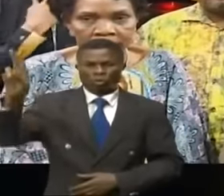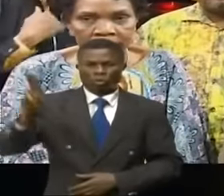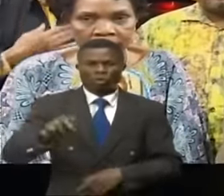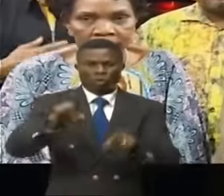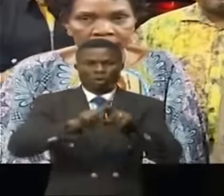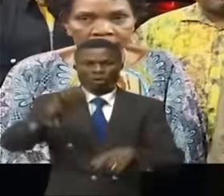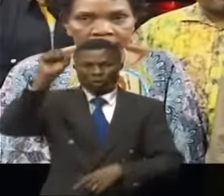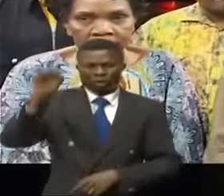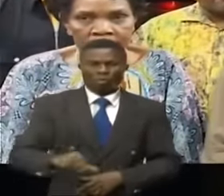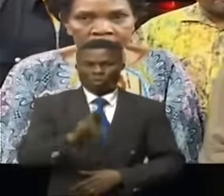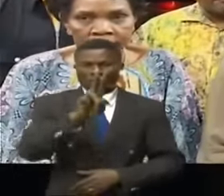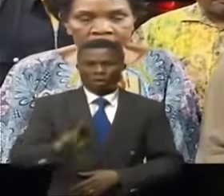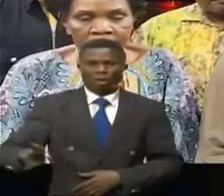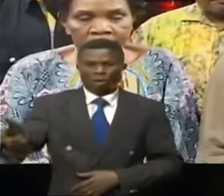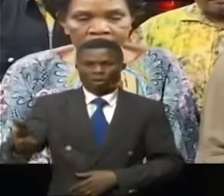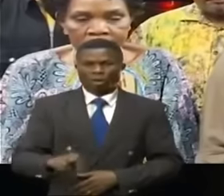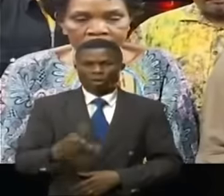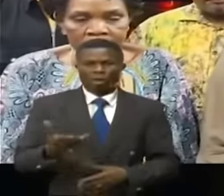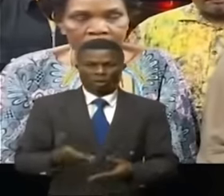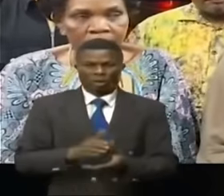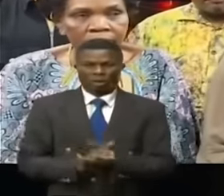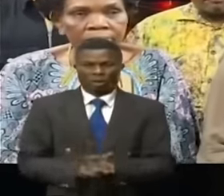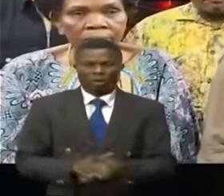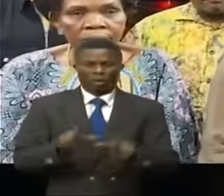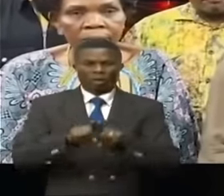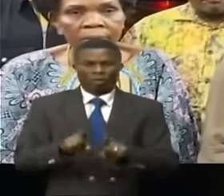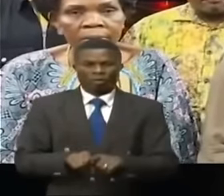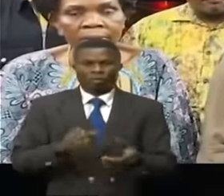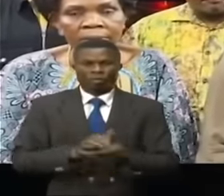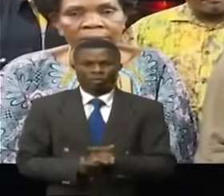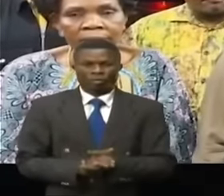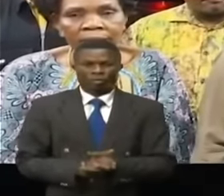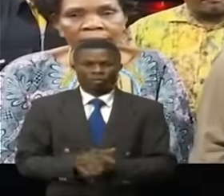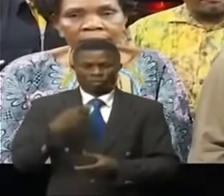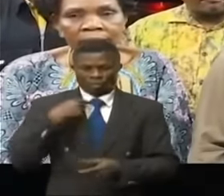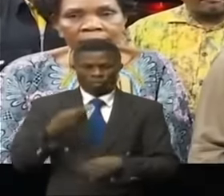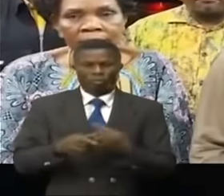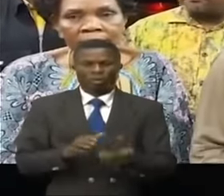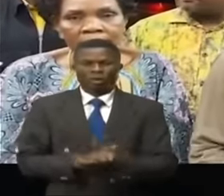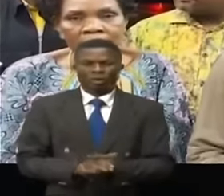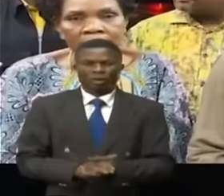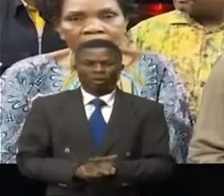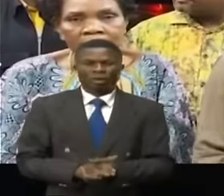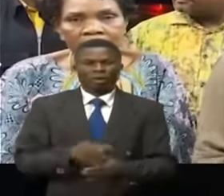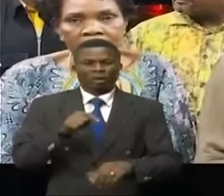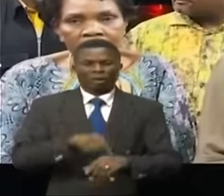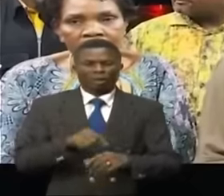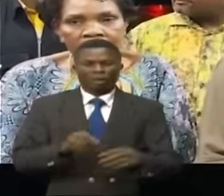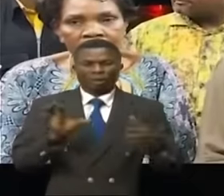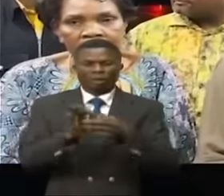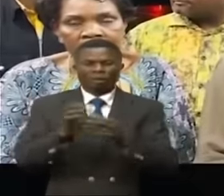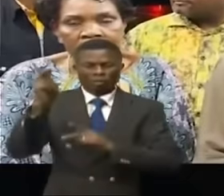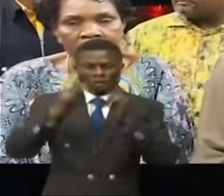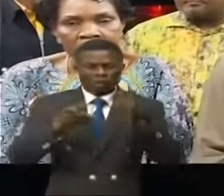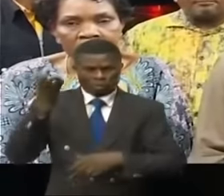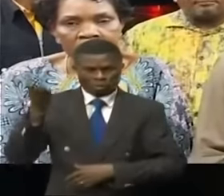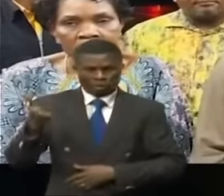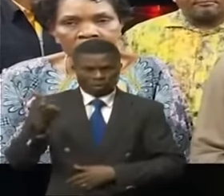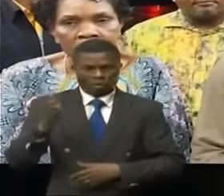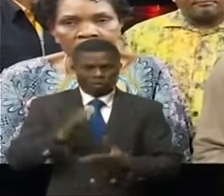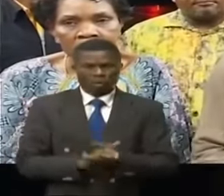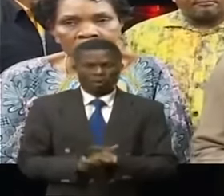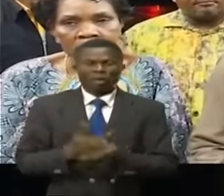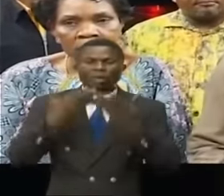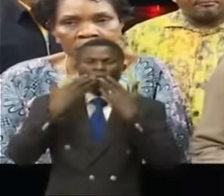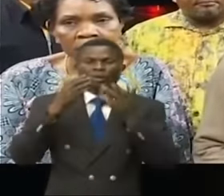de Kwazulu, précisément à Bouta, où nous avons pu d'abord avoir un moment de communion avec la population. Nous disons